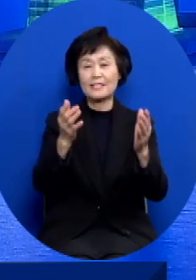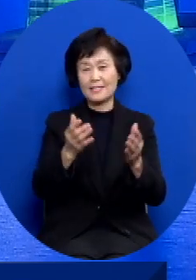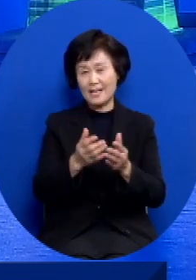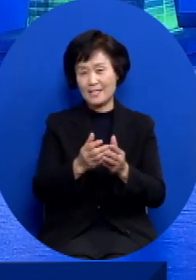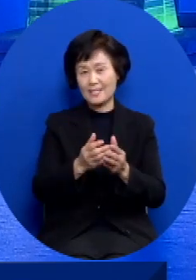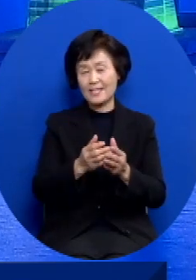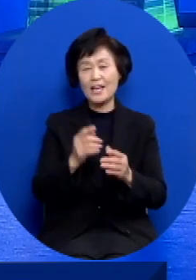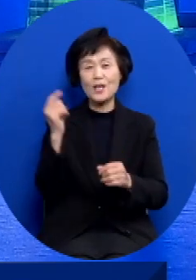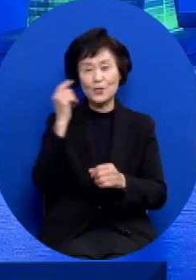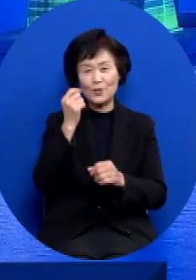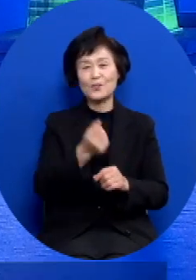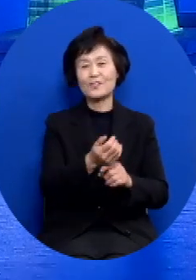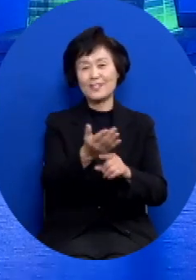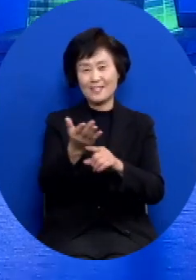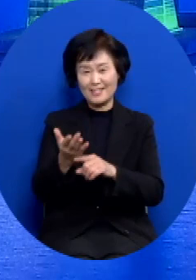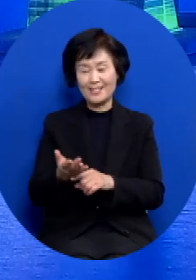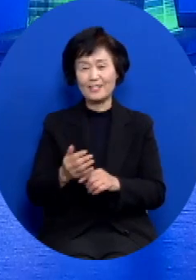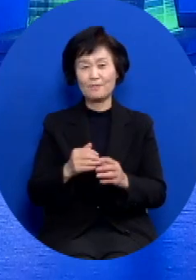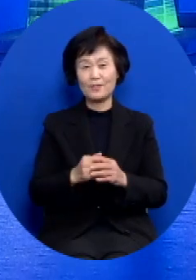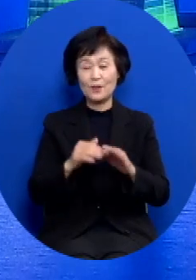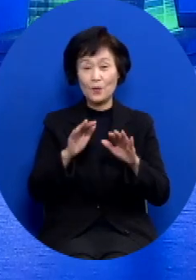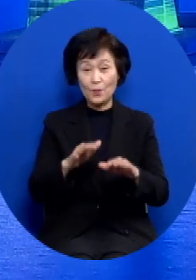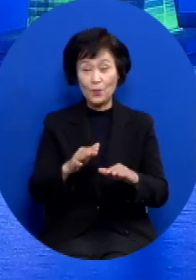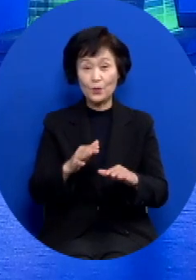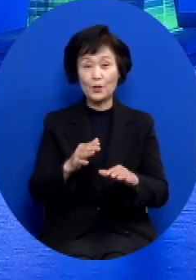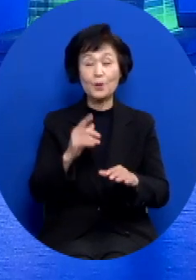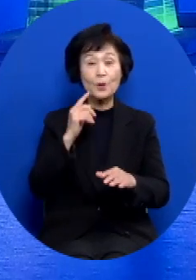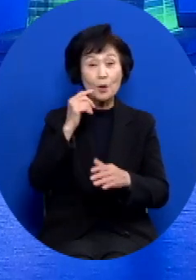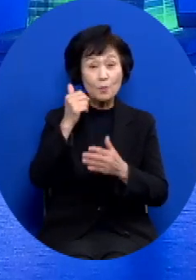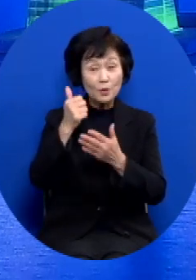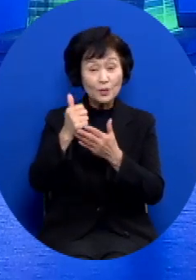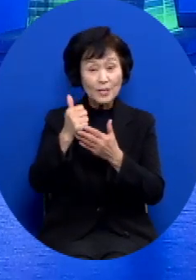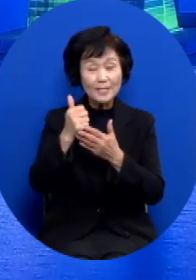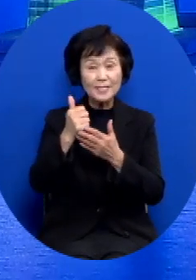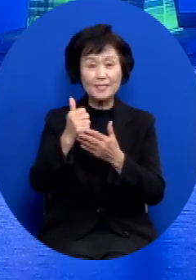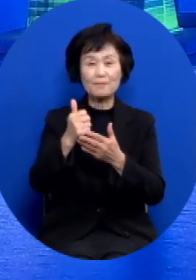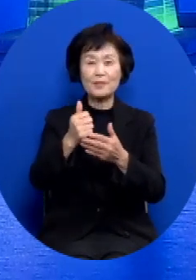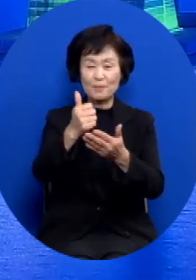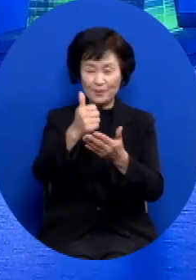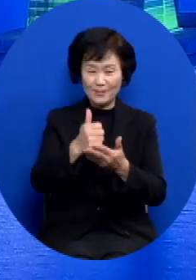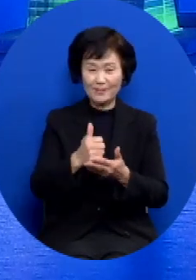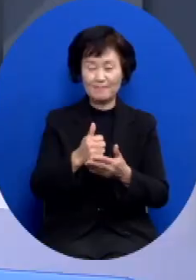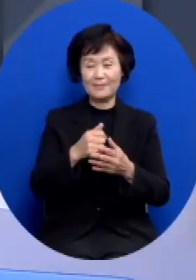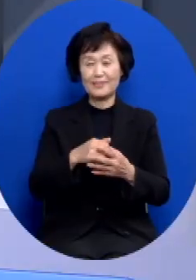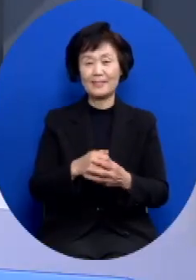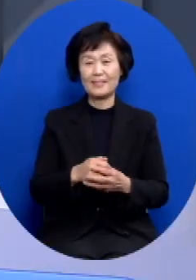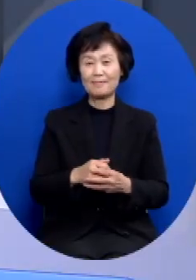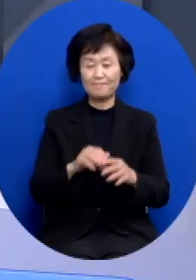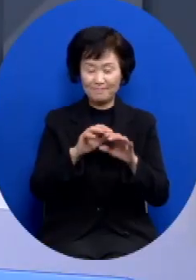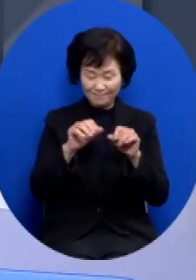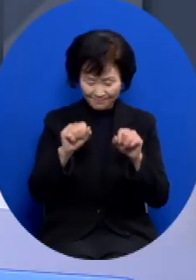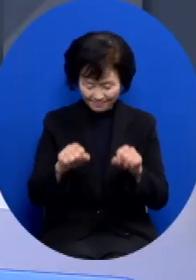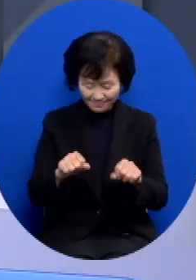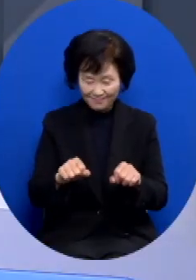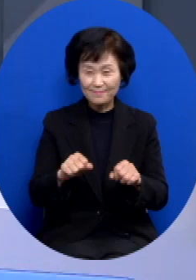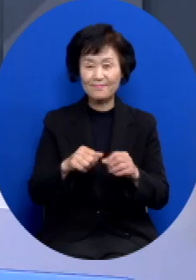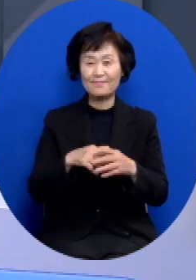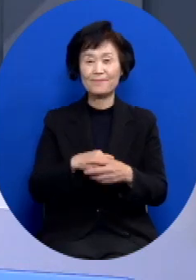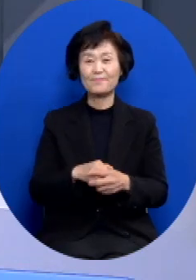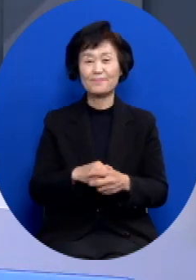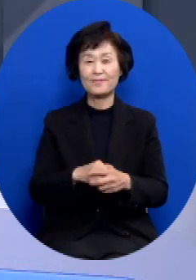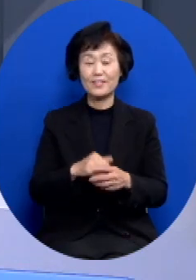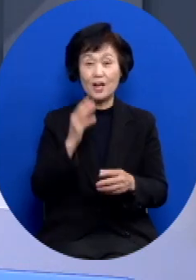홀리웨이브 무브먼트인데요 오늘은지도 목사로 섬기고 있으신 김원필 목사님 모셨습니다 목사님 안녕하세요네